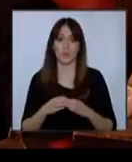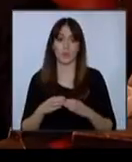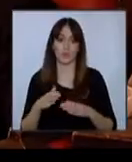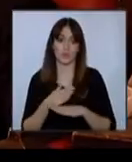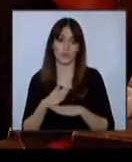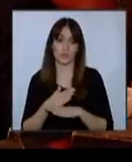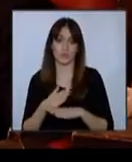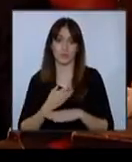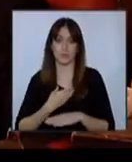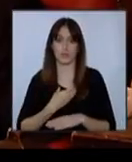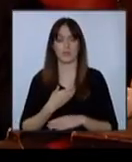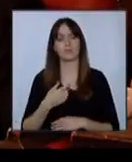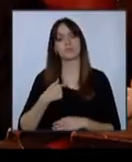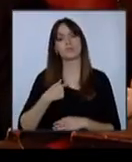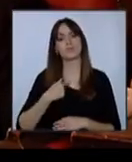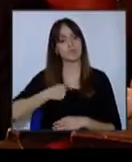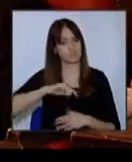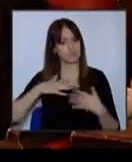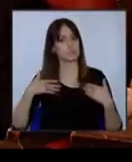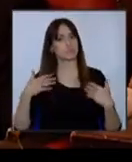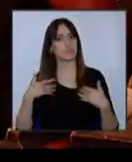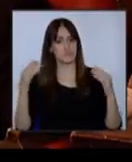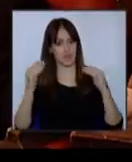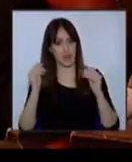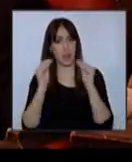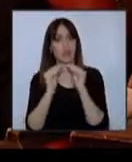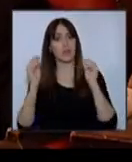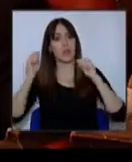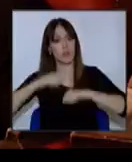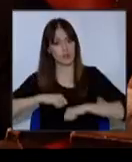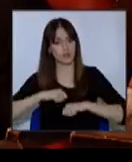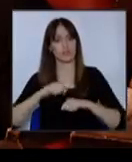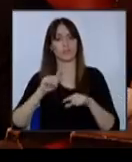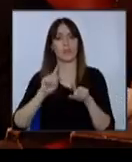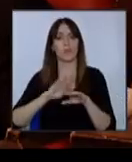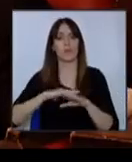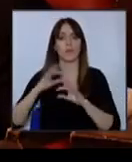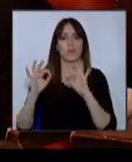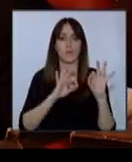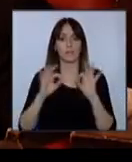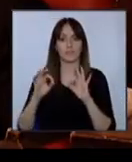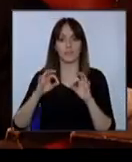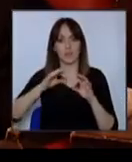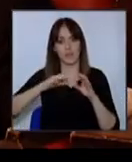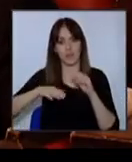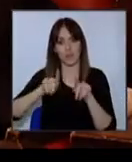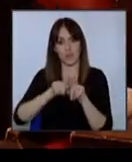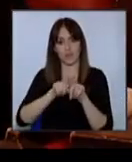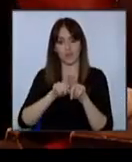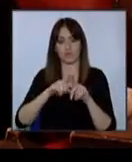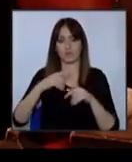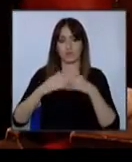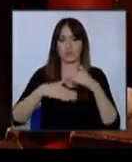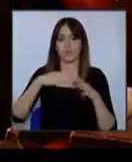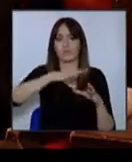d'una altra manera, celebrem l'acord en què han arribat les parts per la cessió de l'edifici de Can Bauman a l'Ajuntament de Vic i, a més, ja s'ha